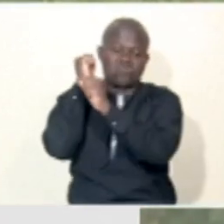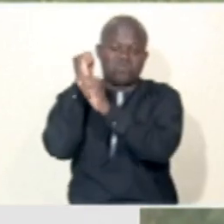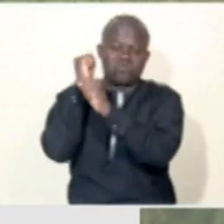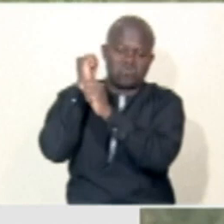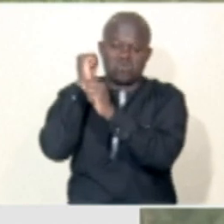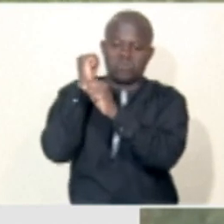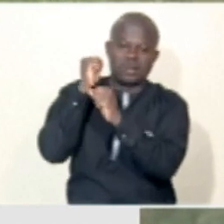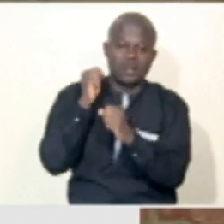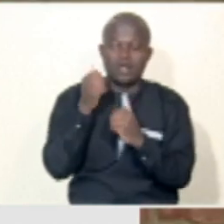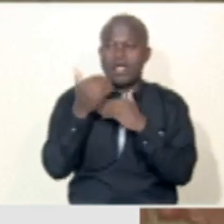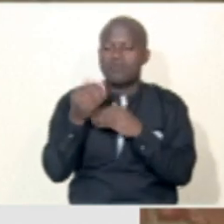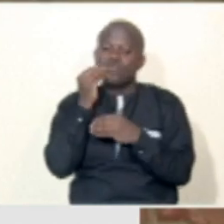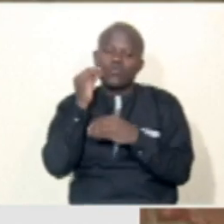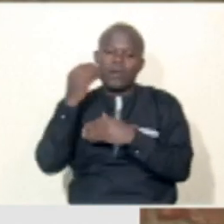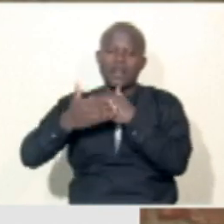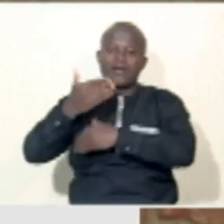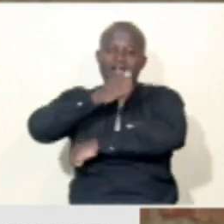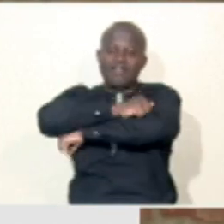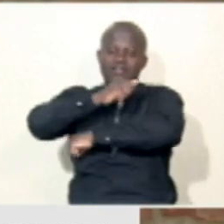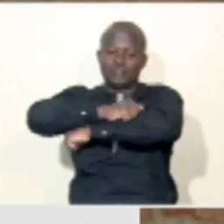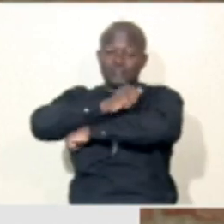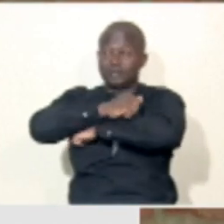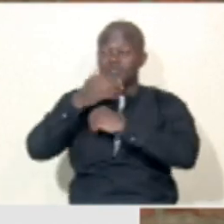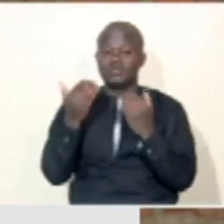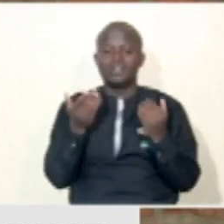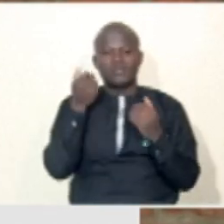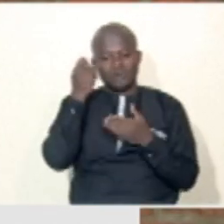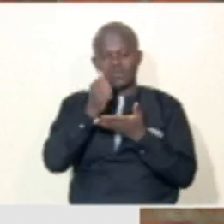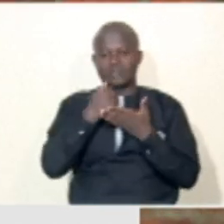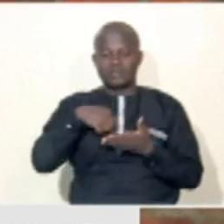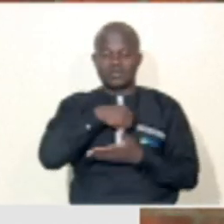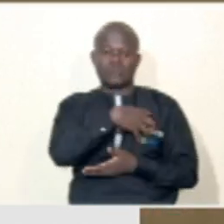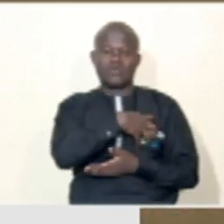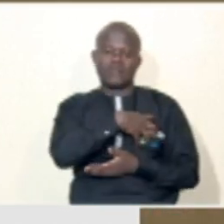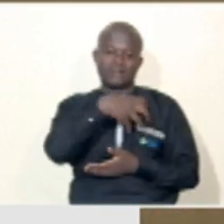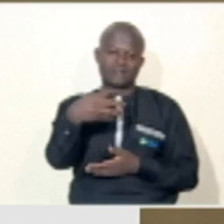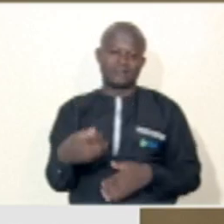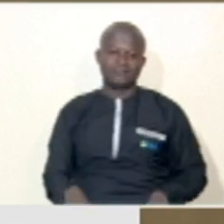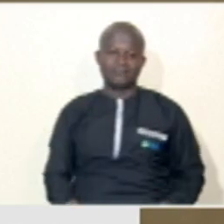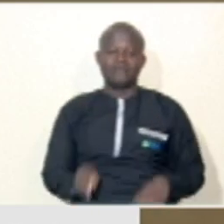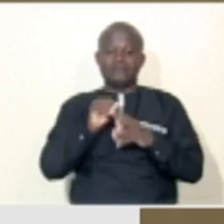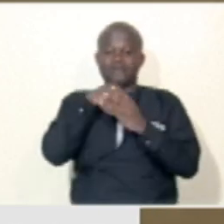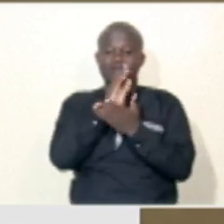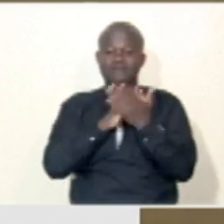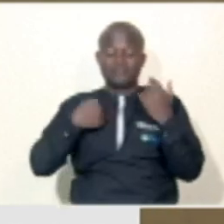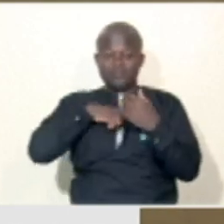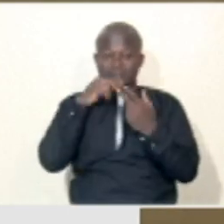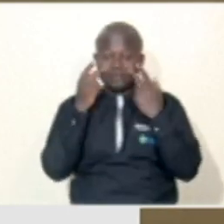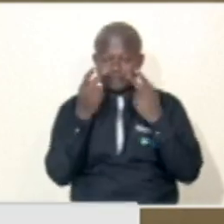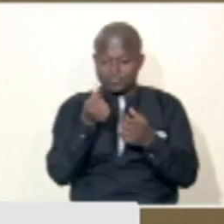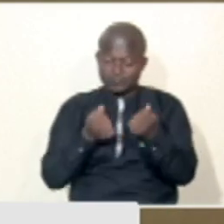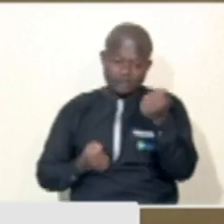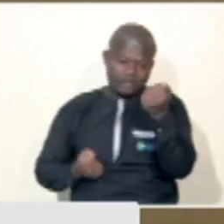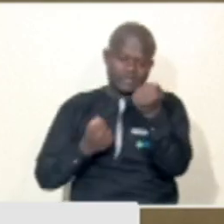biga hafi reka baradukijije ahubwo baradukijije rwose bimeze neza harimo abagiye tubonamo n'amafaranga